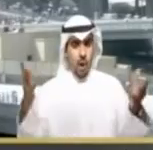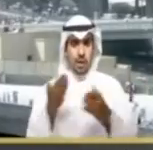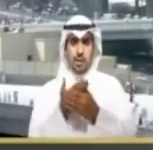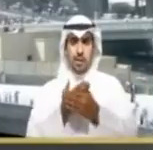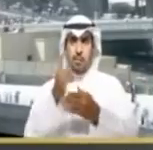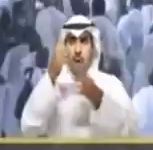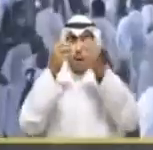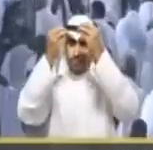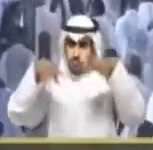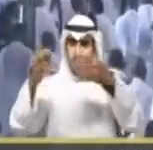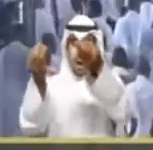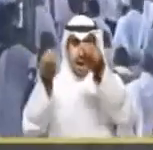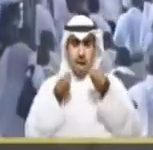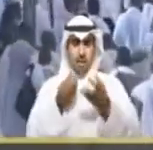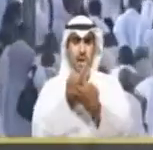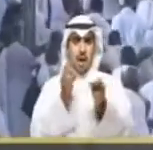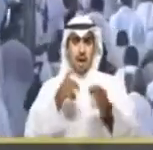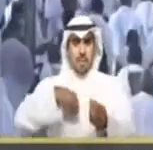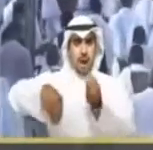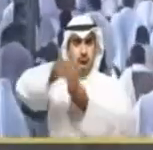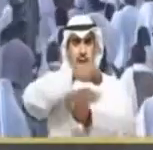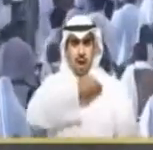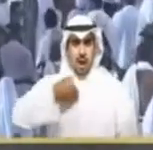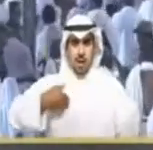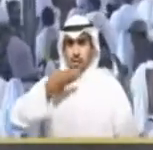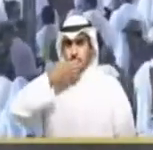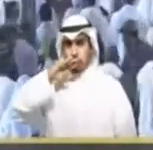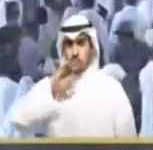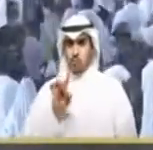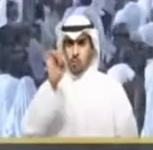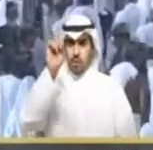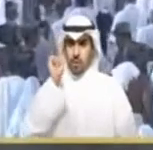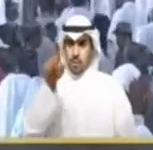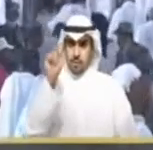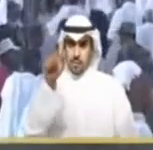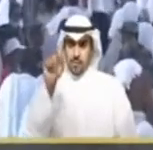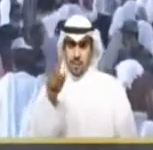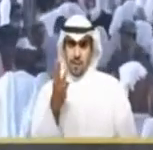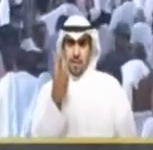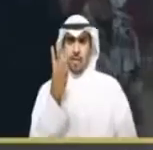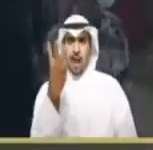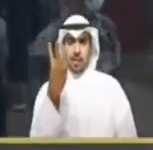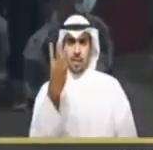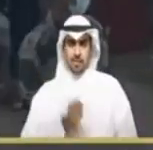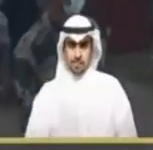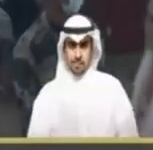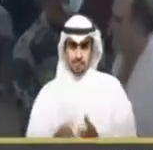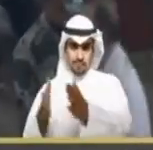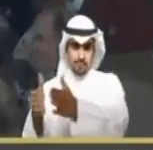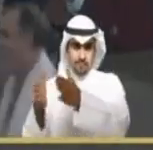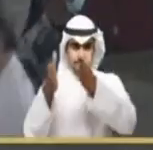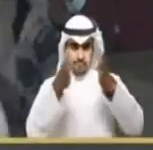بالحج، ويكملون رمي الجمرات الثلاث بدءا بالصغرى ثم الوسطى فالكبرى.